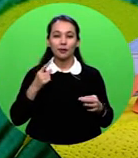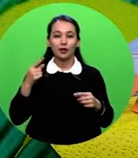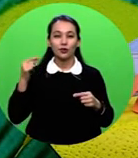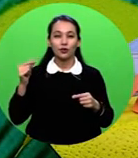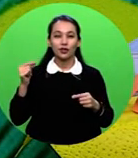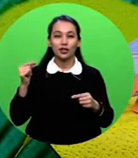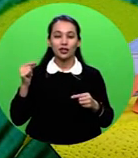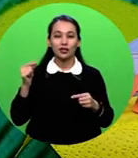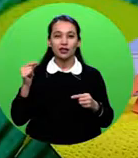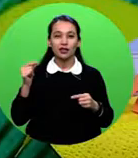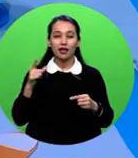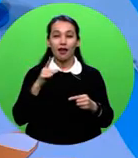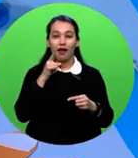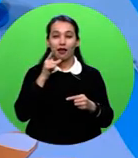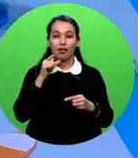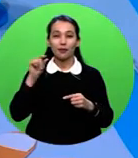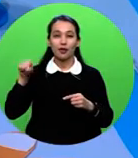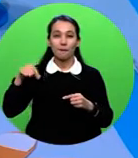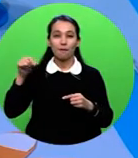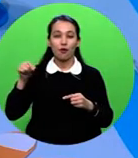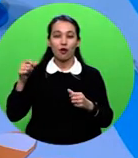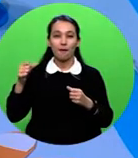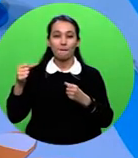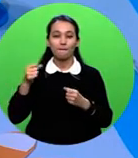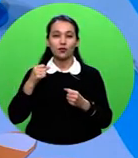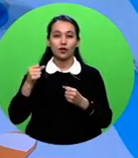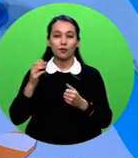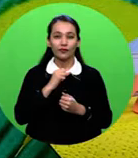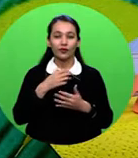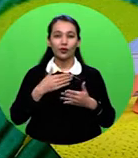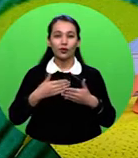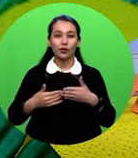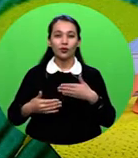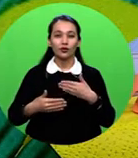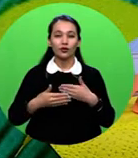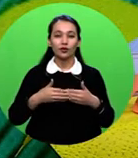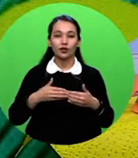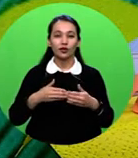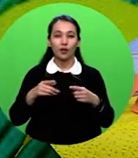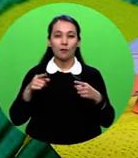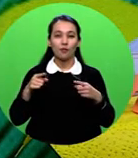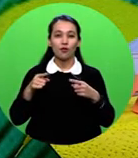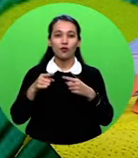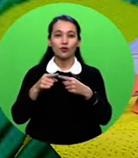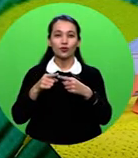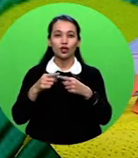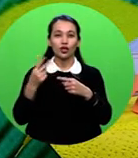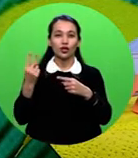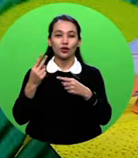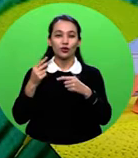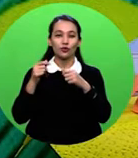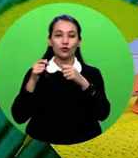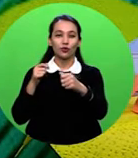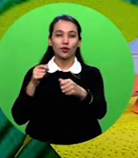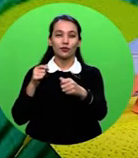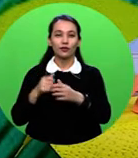bir uchini qalamga bog'lab olamiz hamda qog'ozimizning burchagiga ikkinchi